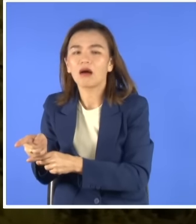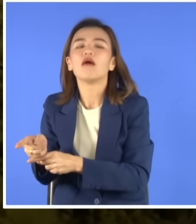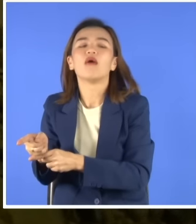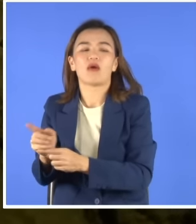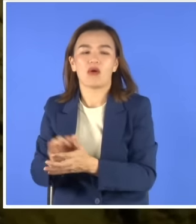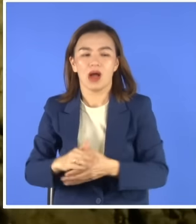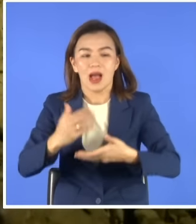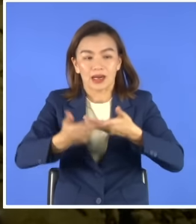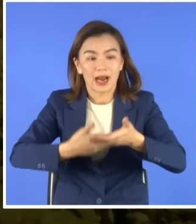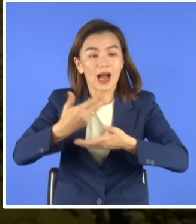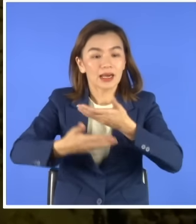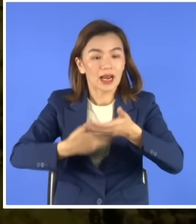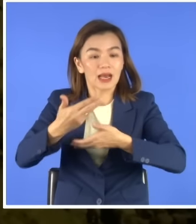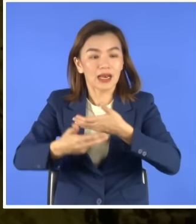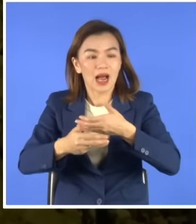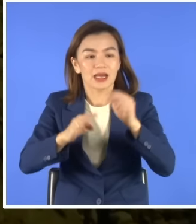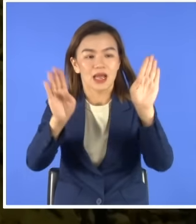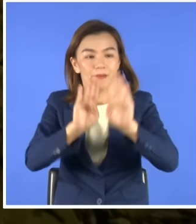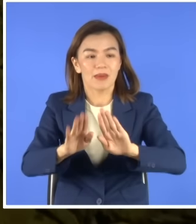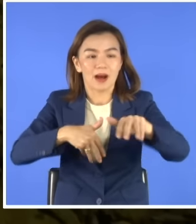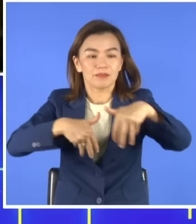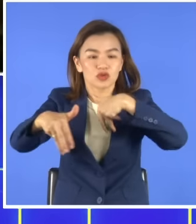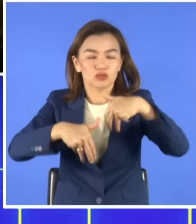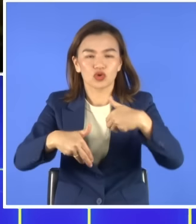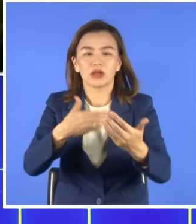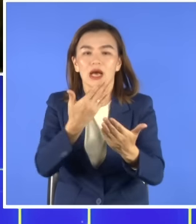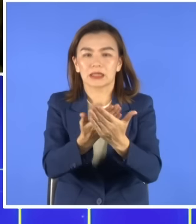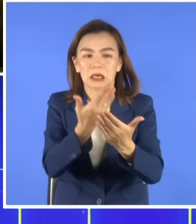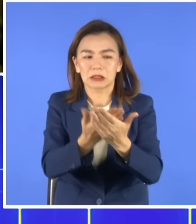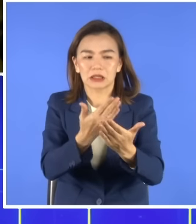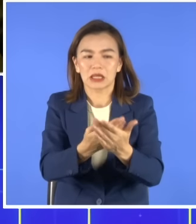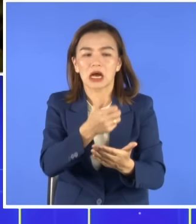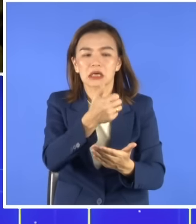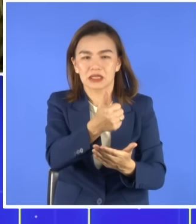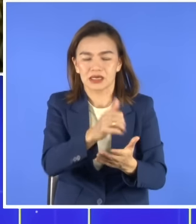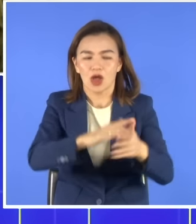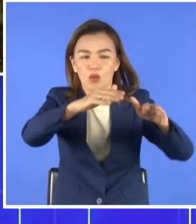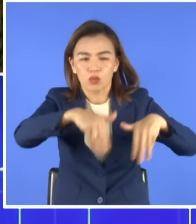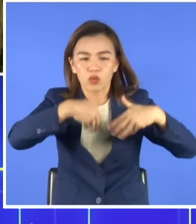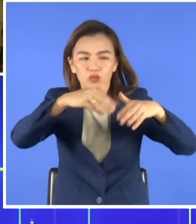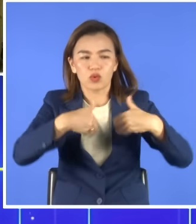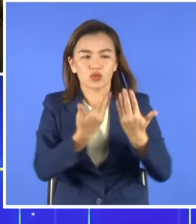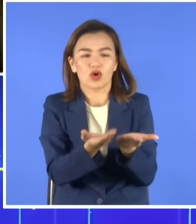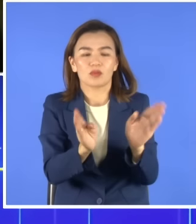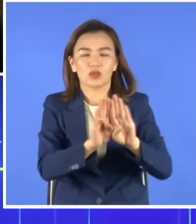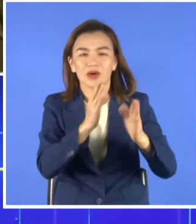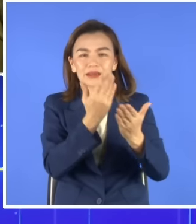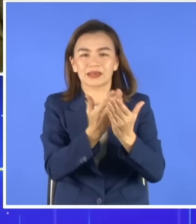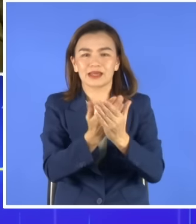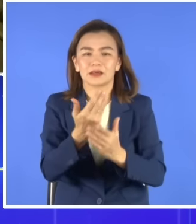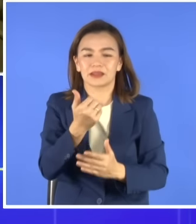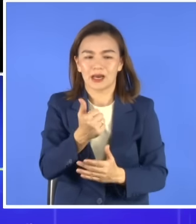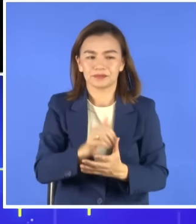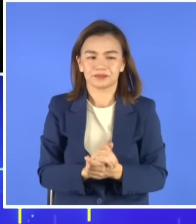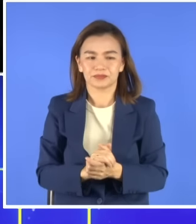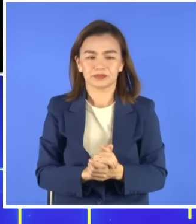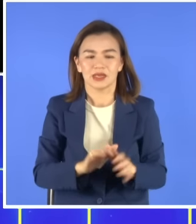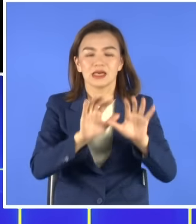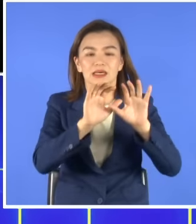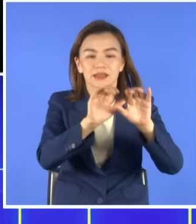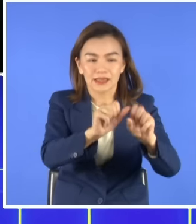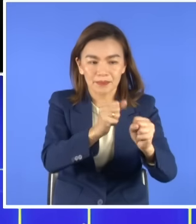ขายแบบวิถีชาวบ้านแบบเนี้ยขายได้ราคามากกว่านะก็เสริมรายได้ให้กับครอบครัวอีกทางนึงนะคะจับหนูแบบนี้นี่ได้ราย